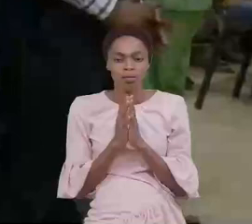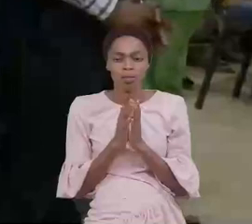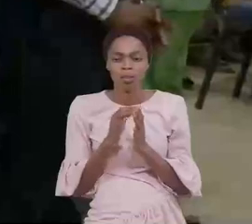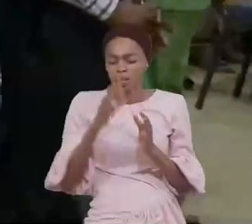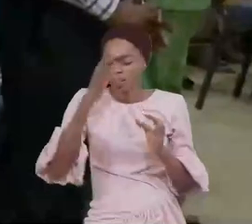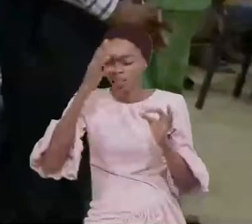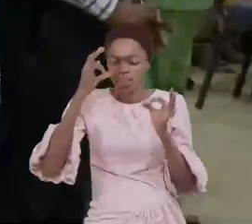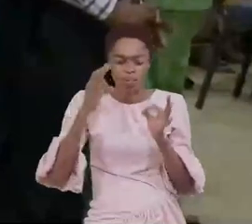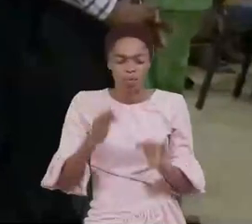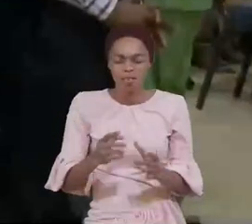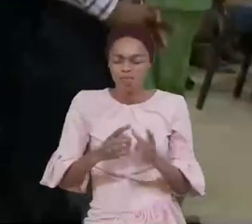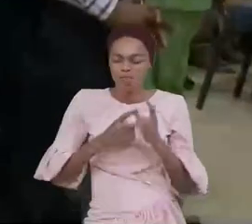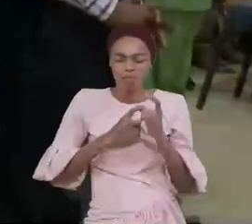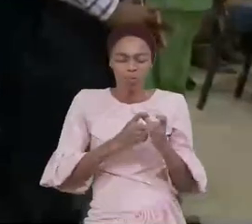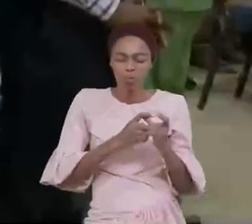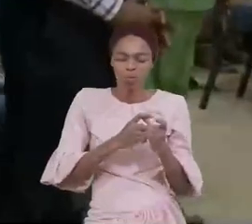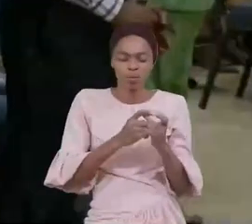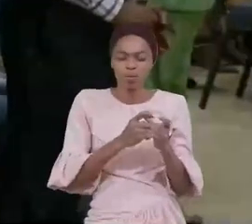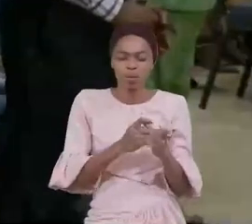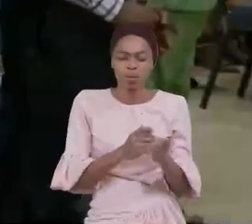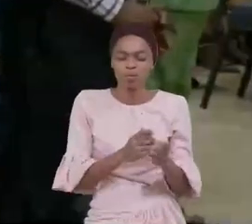La poursuite est déterminée.